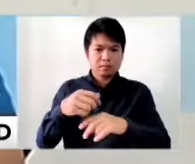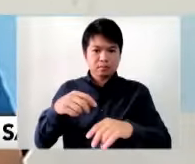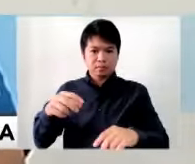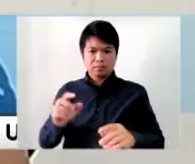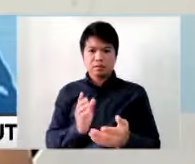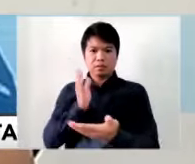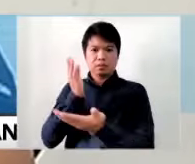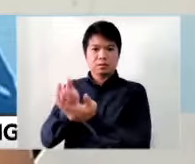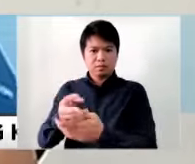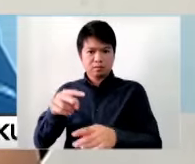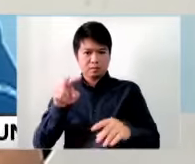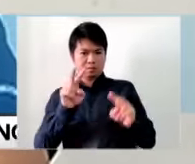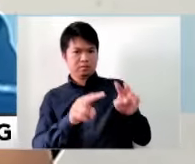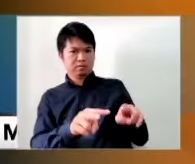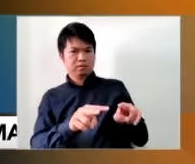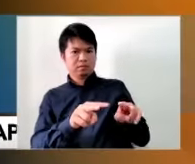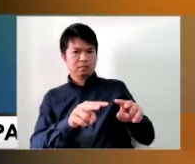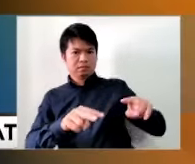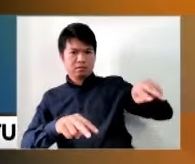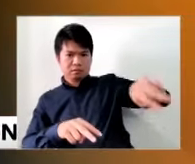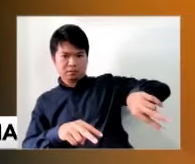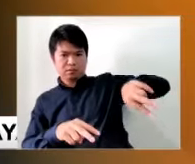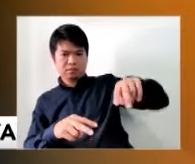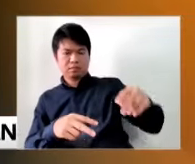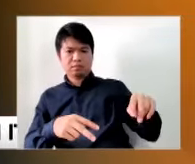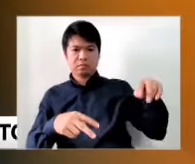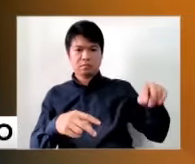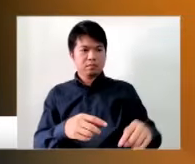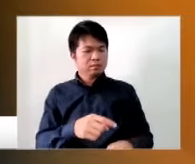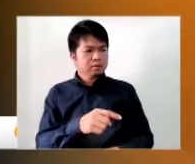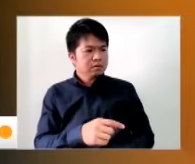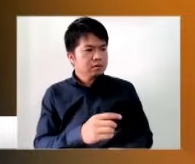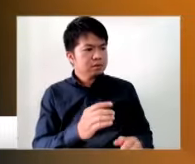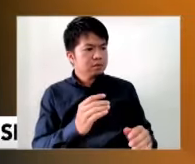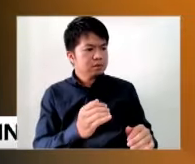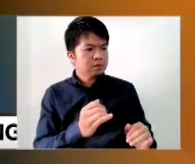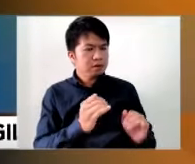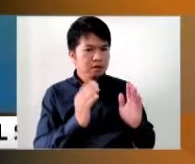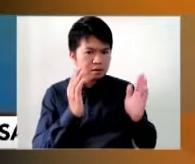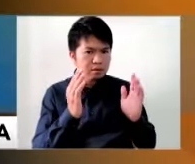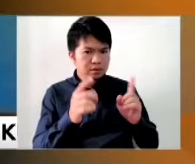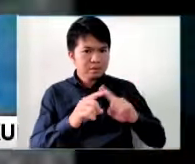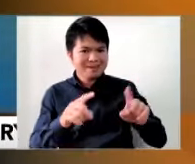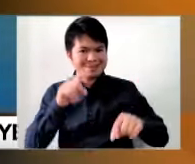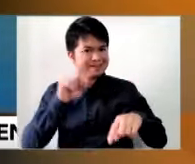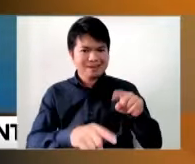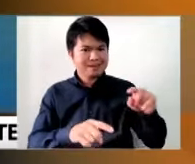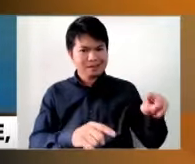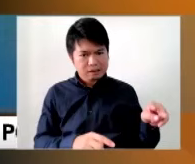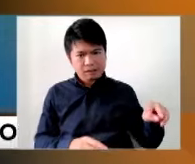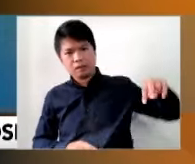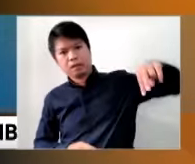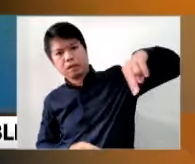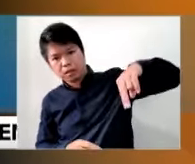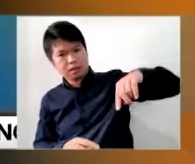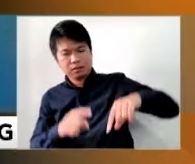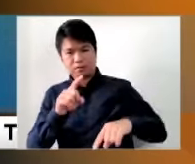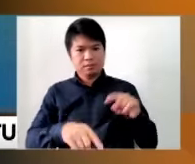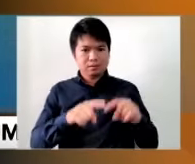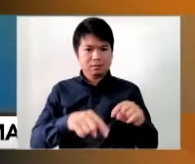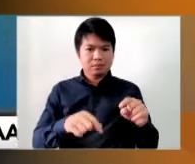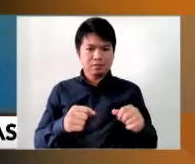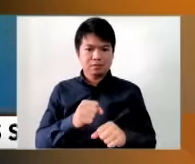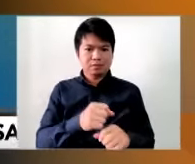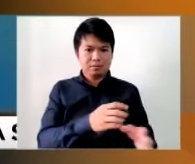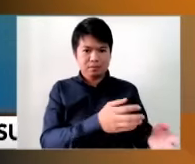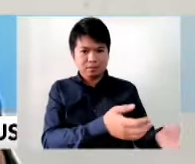Conscious naman siya, nakakausap, na hindi rin makatayo. Sakit yung lower back niya. Nakatape yung kamay niya,